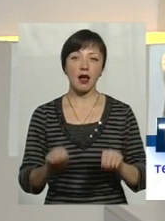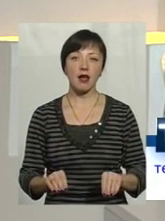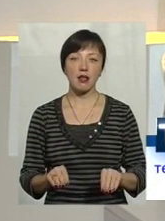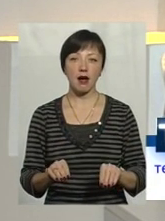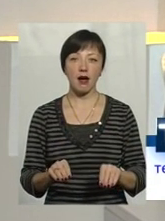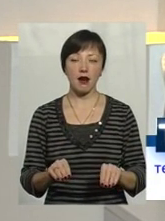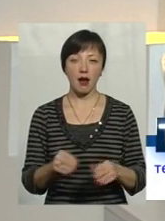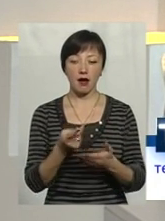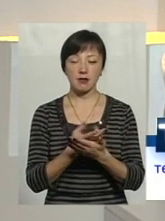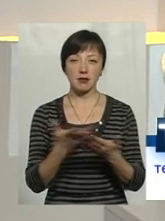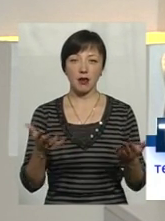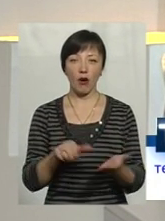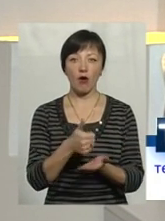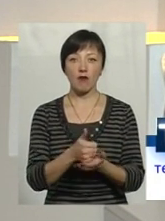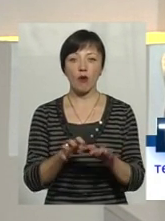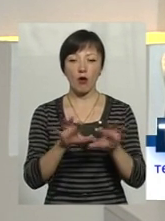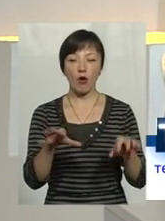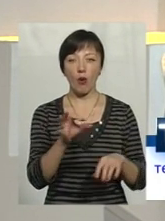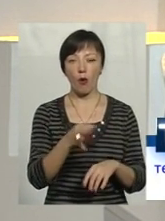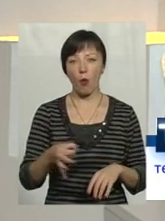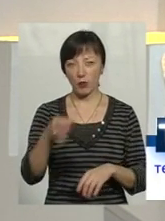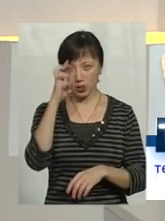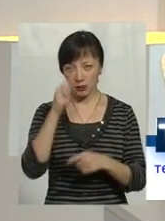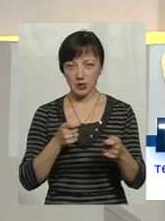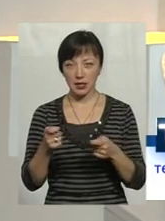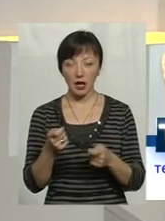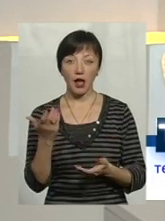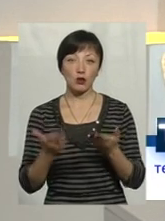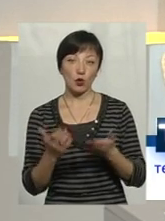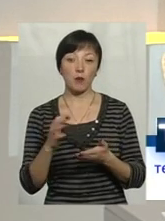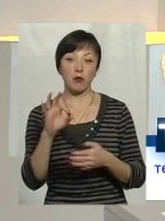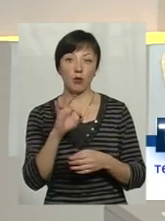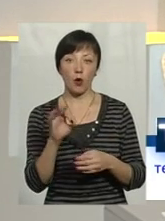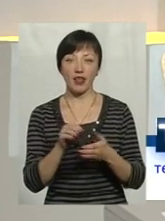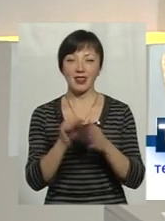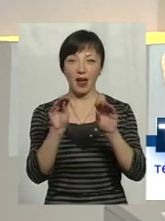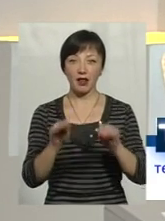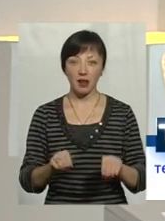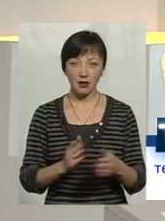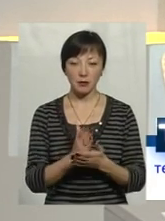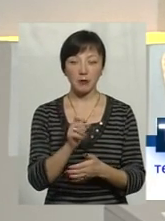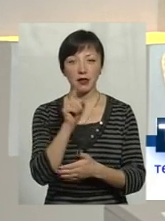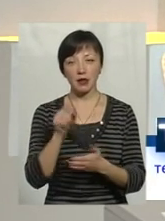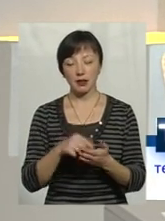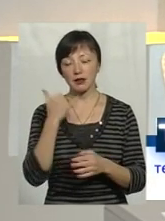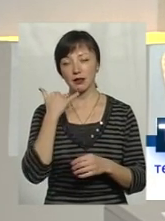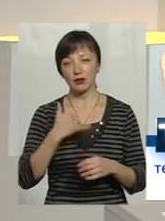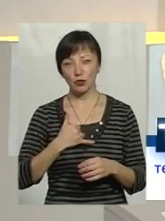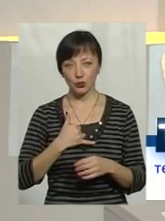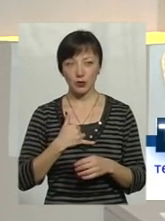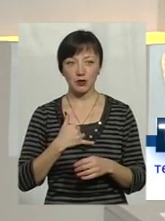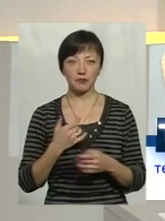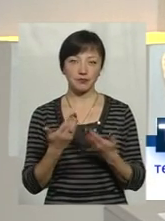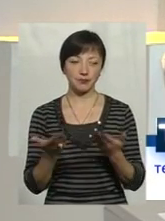очільників Хмельницької ОДА та її структурних підрозділів. Якщо з приводу декларації наших чиновників є питання, телефонуйте,